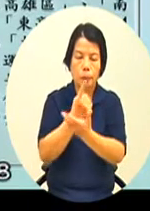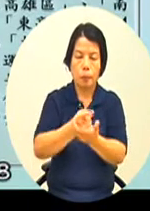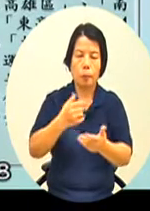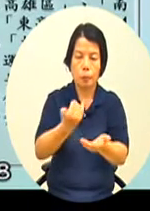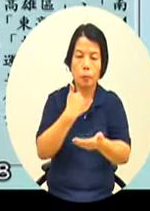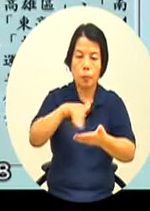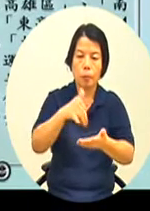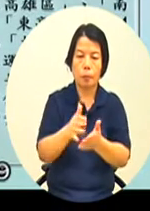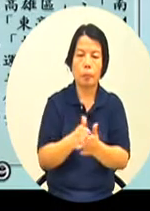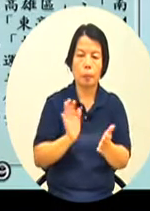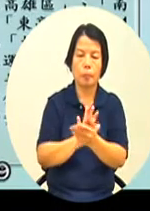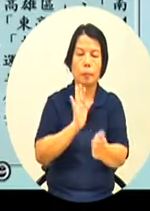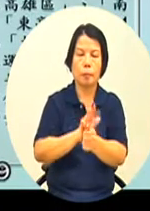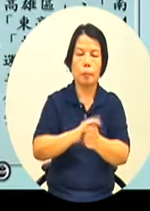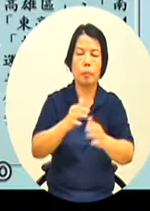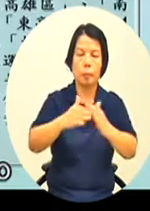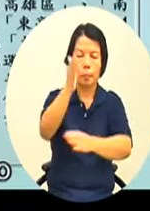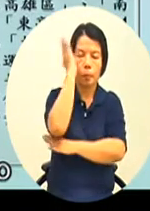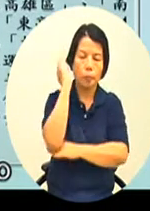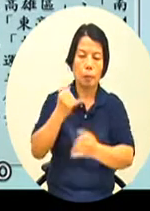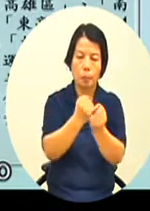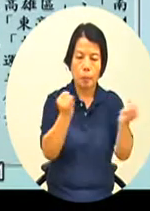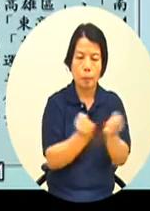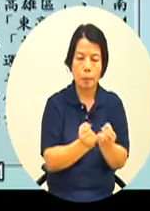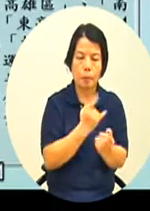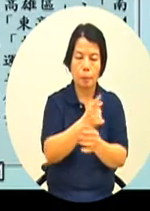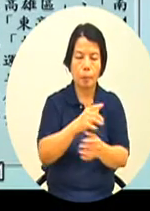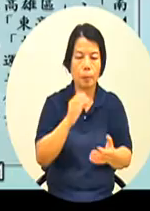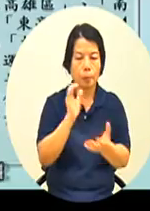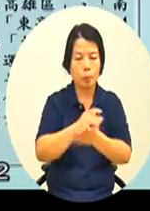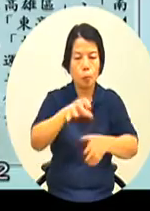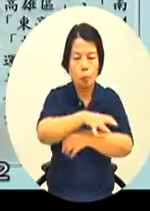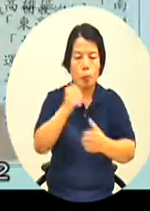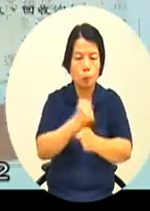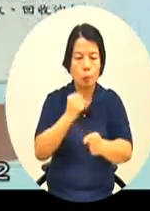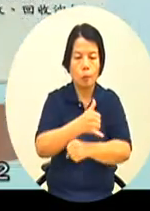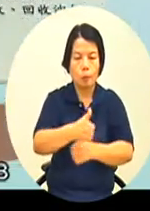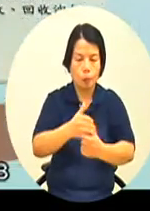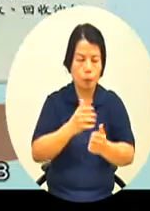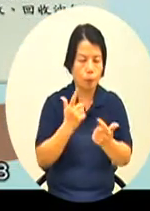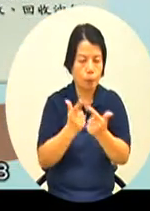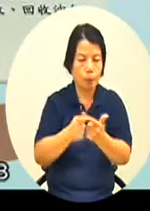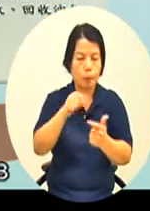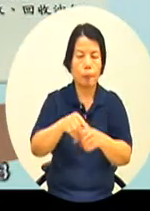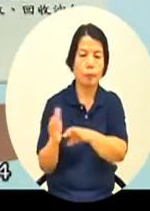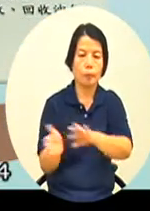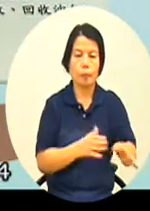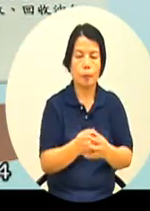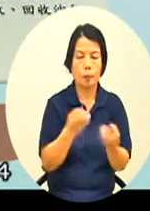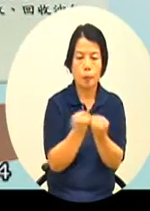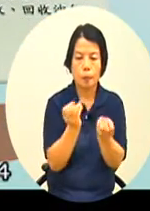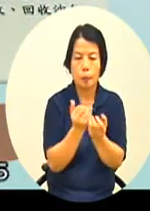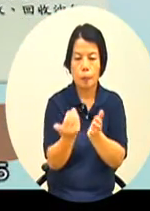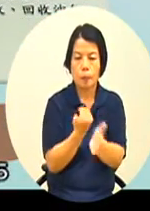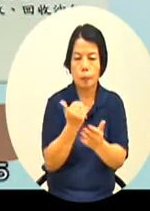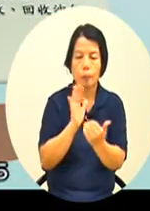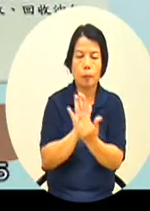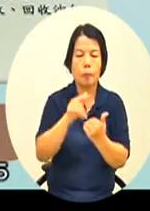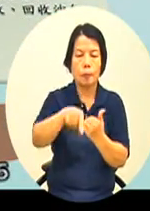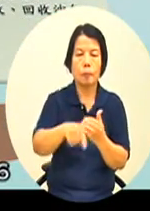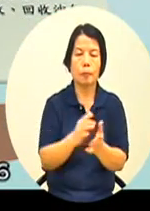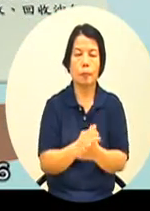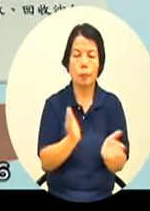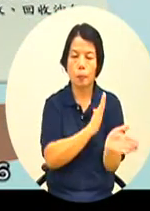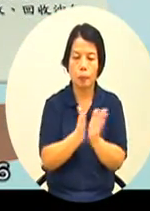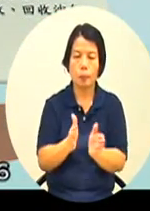协助市府创造对女性最友善的一个城市。那在协助灾防准备还有应变工作的部分，我们在灾防